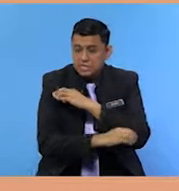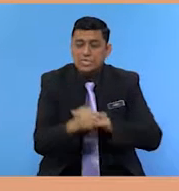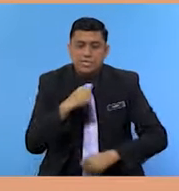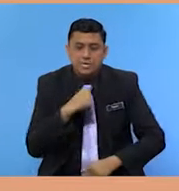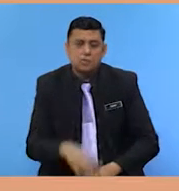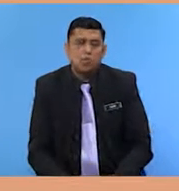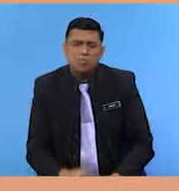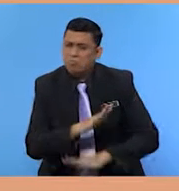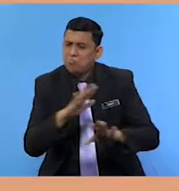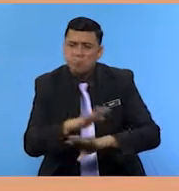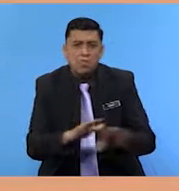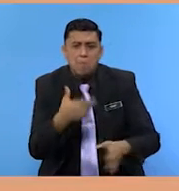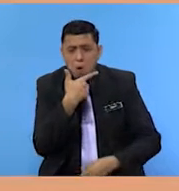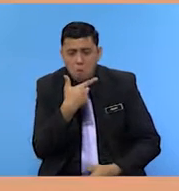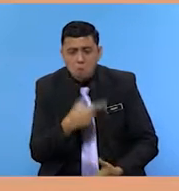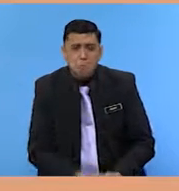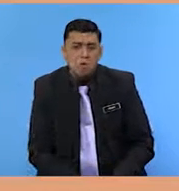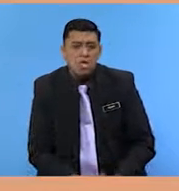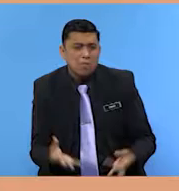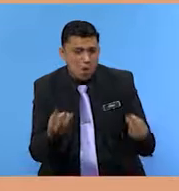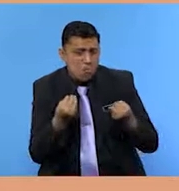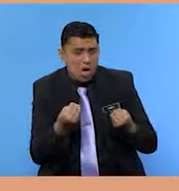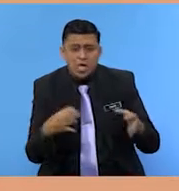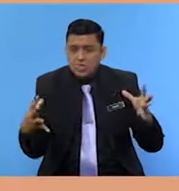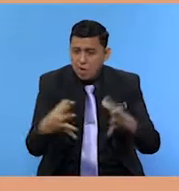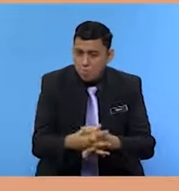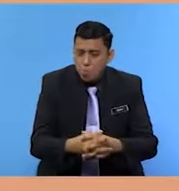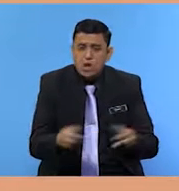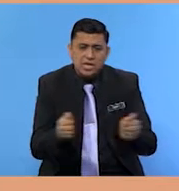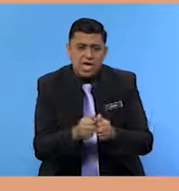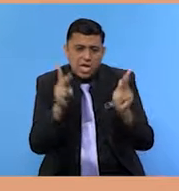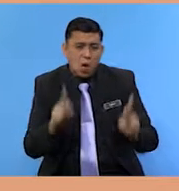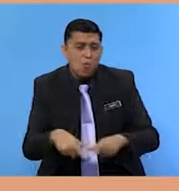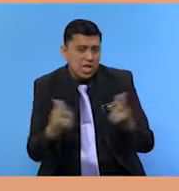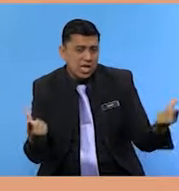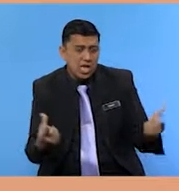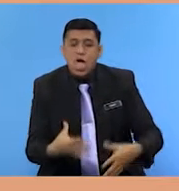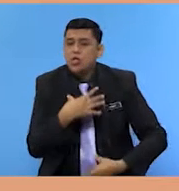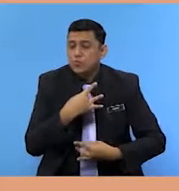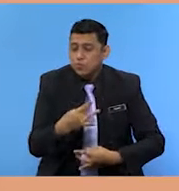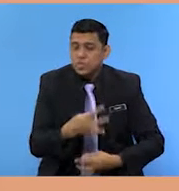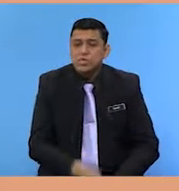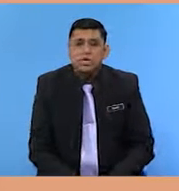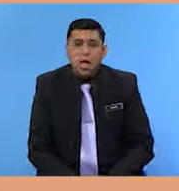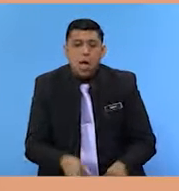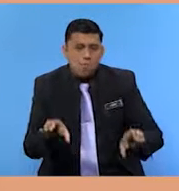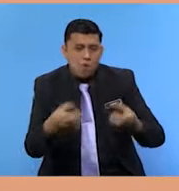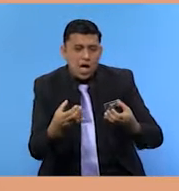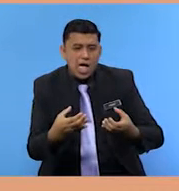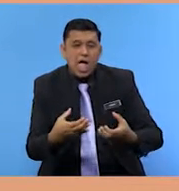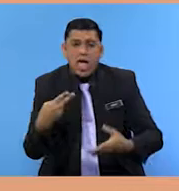mahu bercampur, bergaul dan berkenal mesra antara satu sama lain. Bahkan mereka lebih suka untuk membuat hal